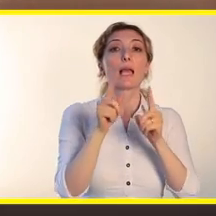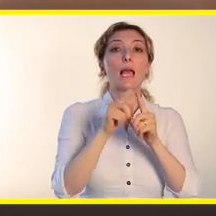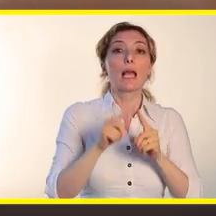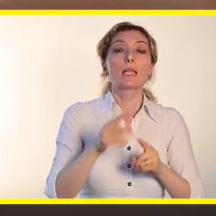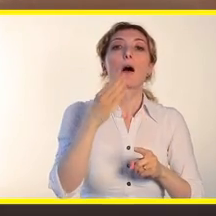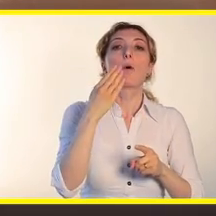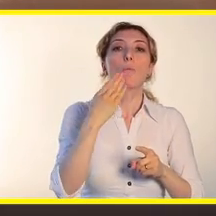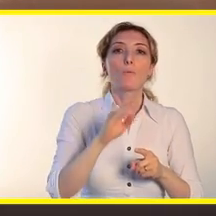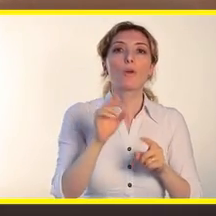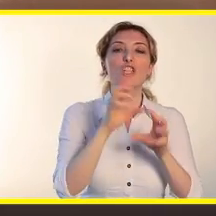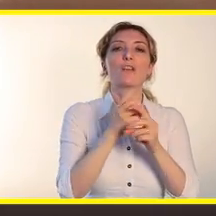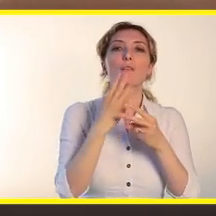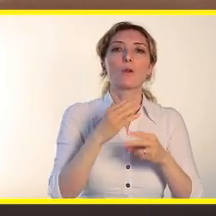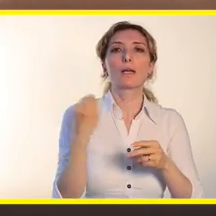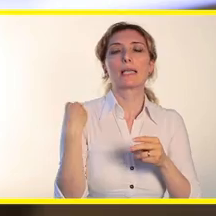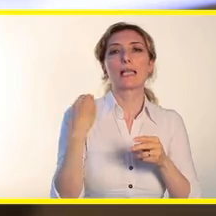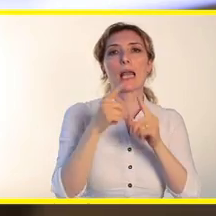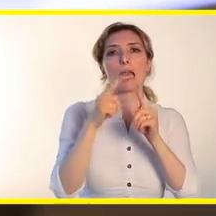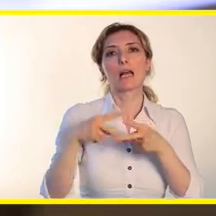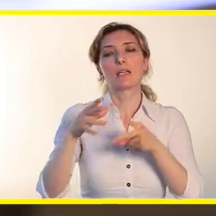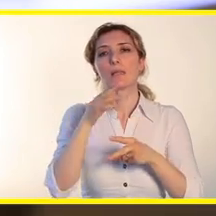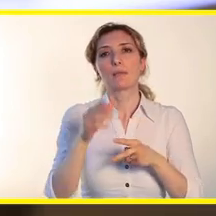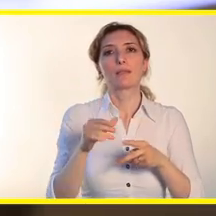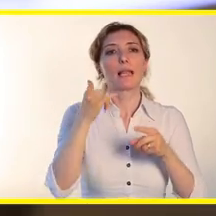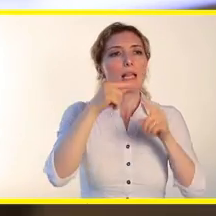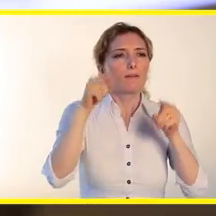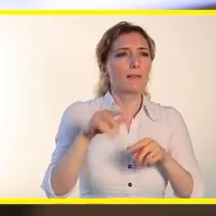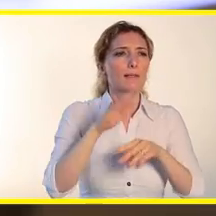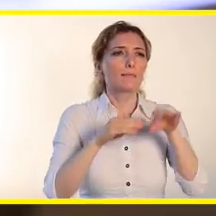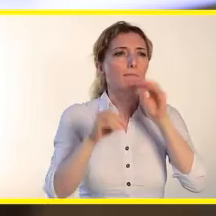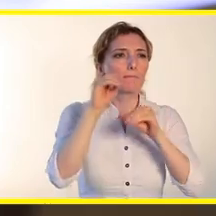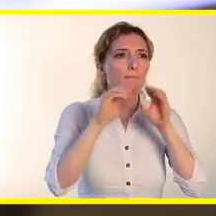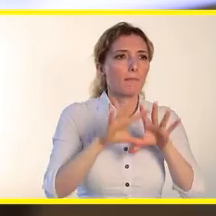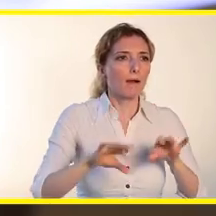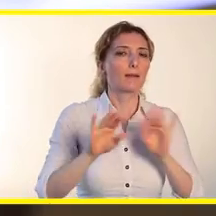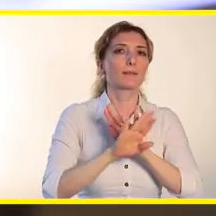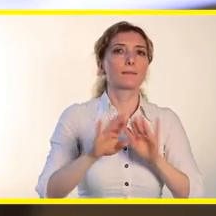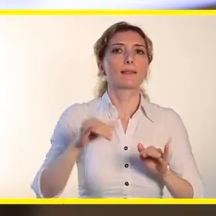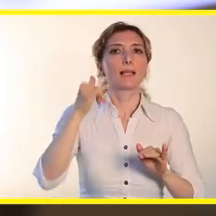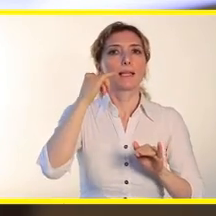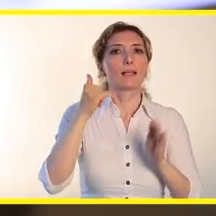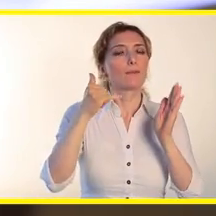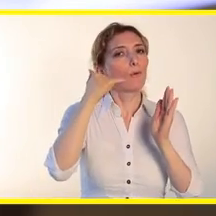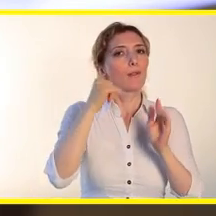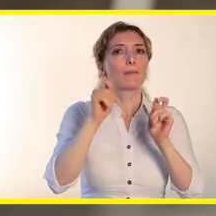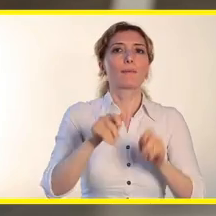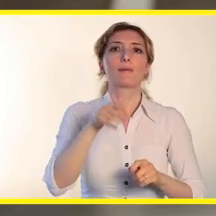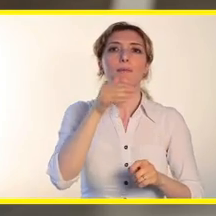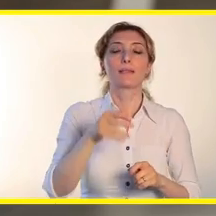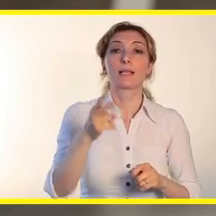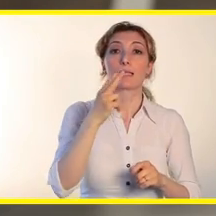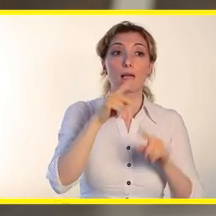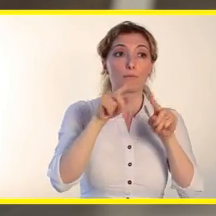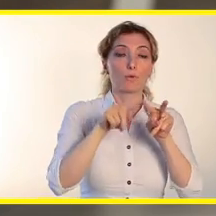hesap butonundan yeni hesap yaratabilirsiniz. Cihazınızın kurulumu tamamlandı. Cihazınızı kullanmaya başlayabilirsiniz.